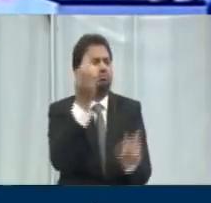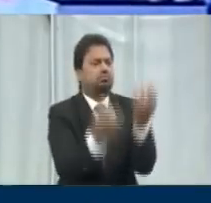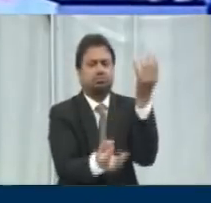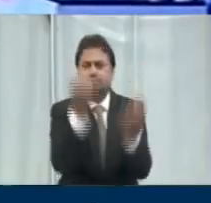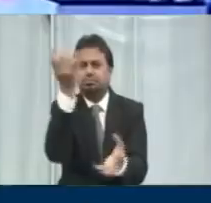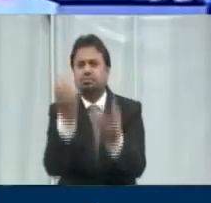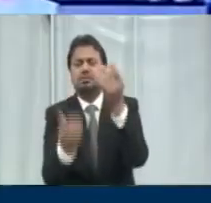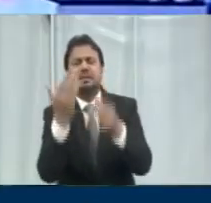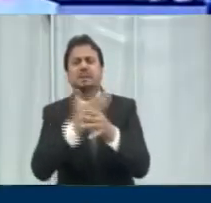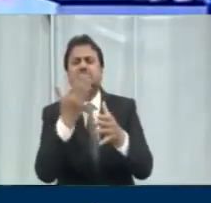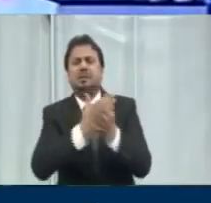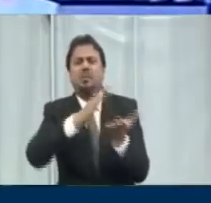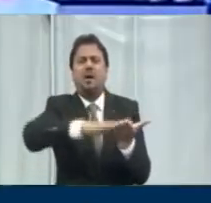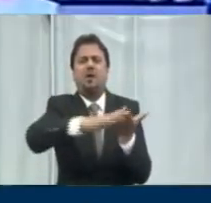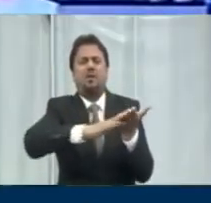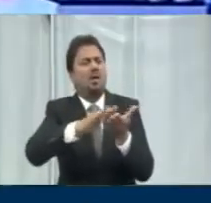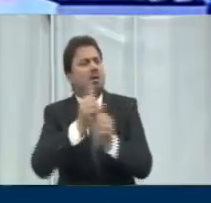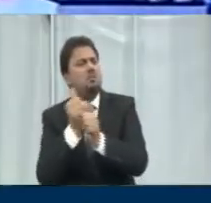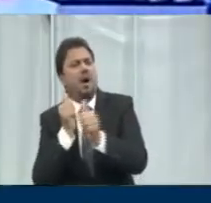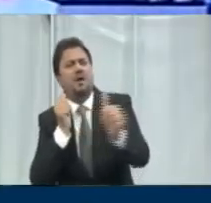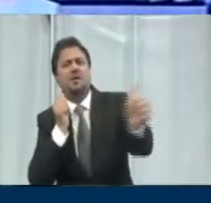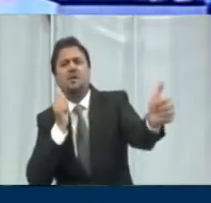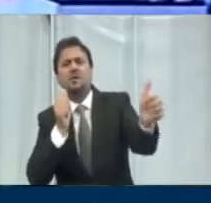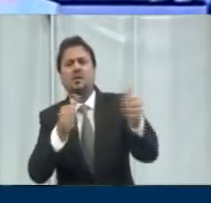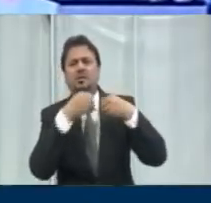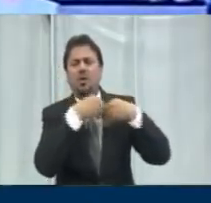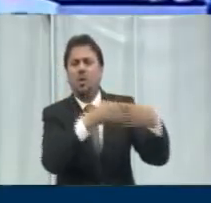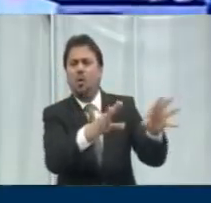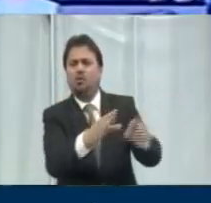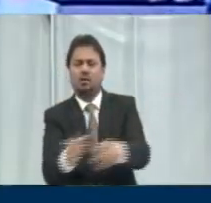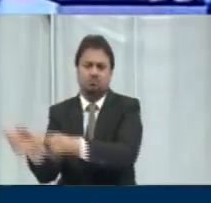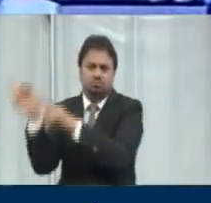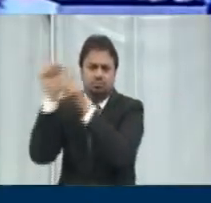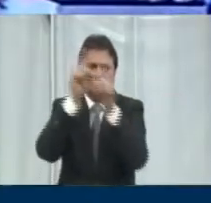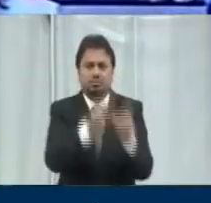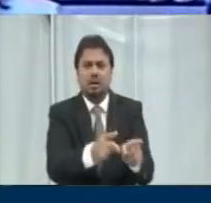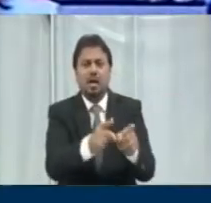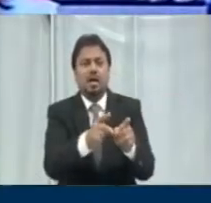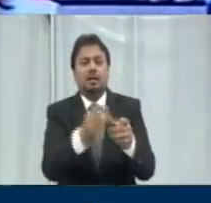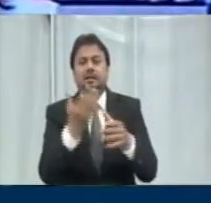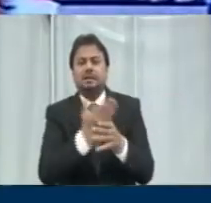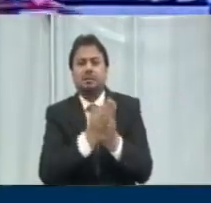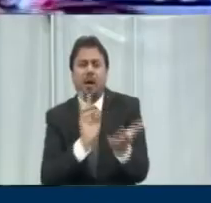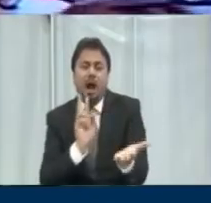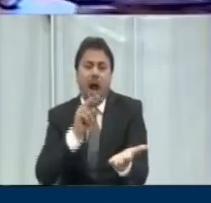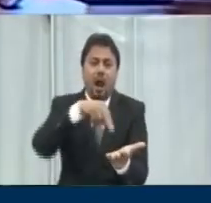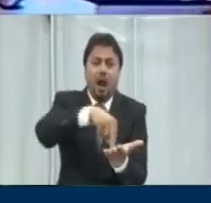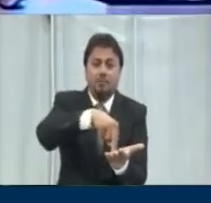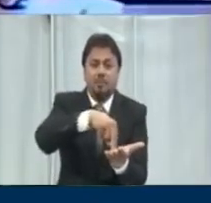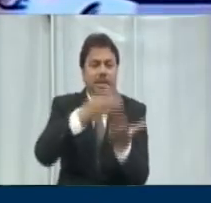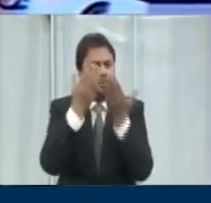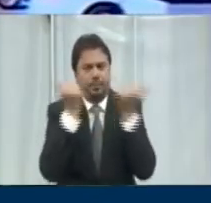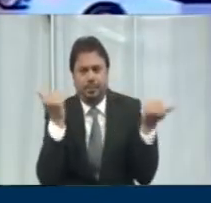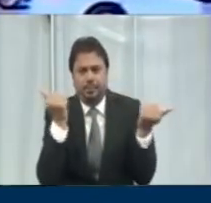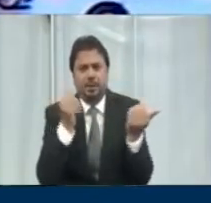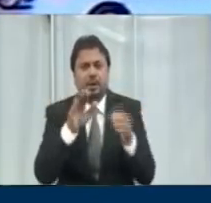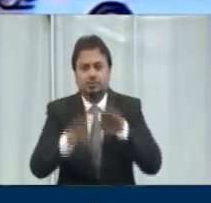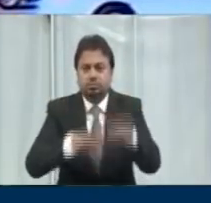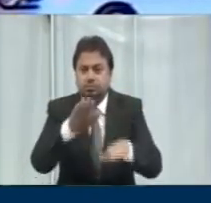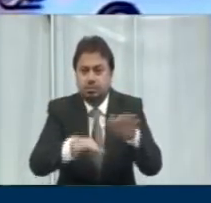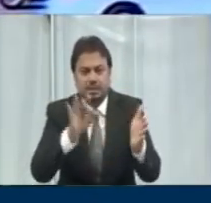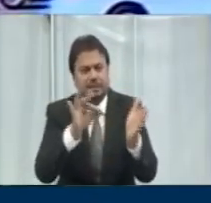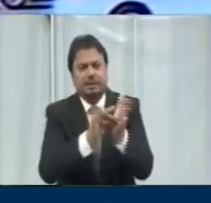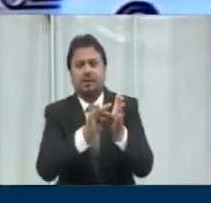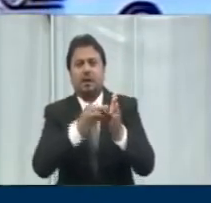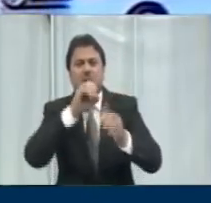مهجورة منذ سنين، يعني منذ 2003 ولحد الآن لم تطأها أي قدم ولم تجري عليها أي عمليات